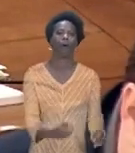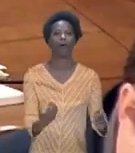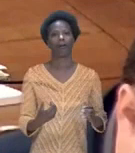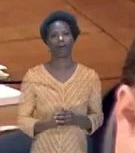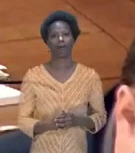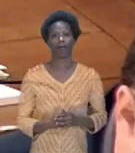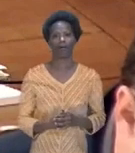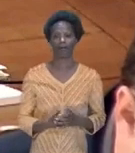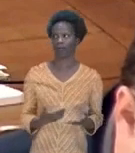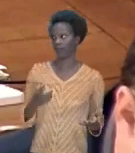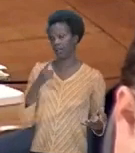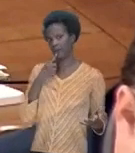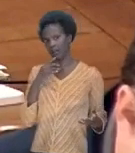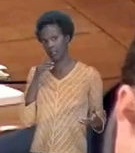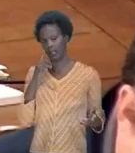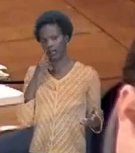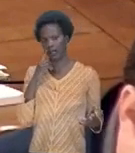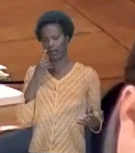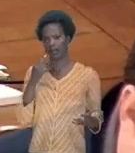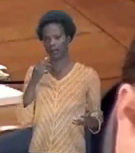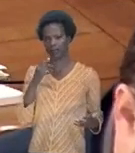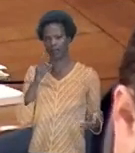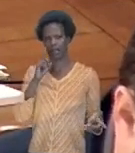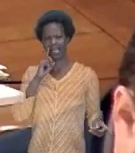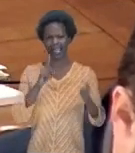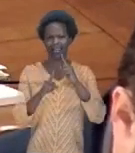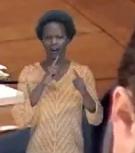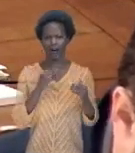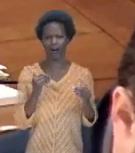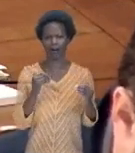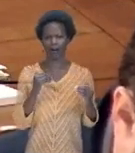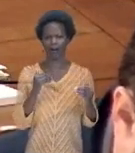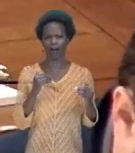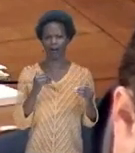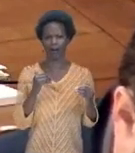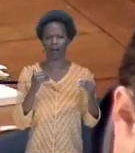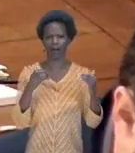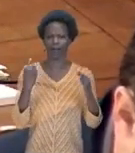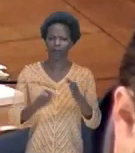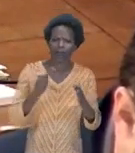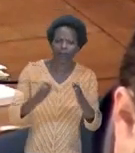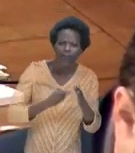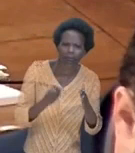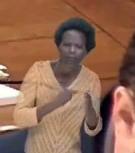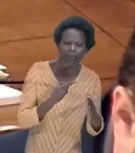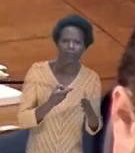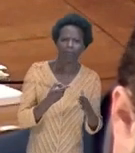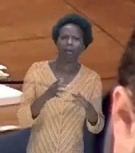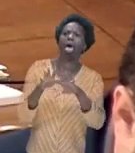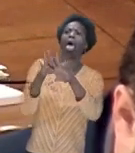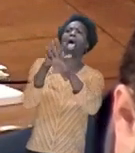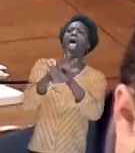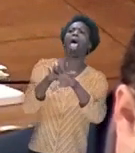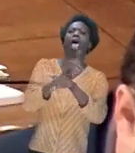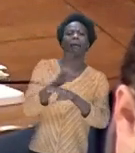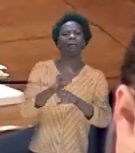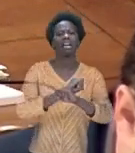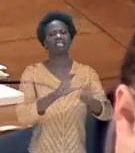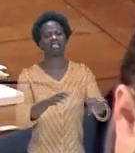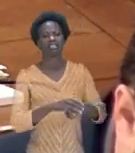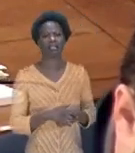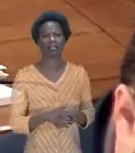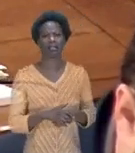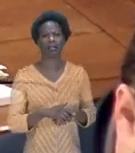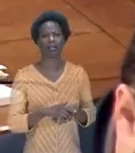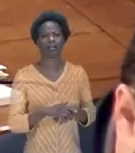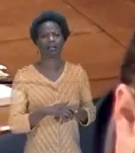erreurs d'appréciation répétées, approximation, absence de transparence sur les dépenses, en